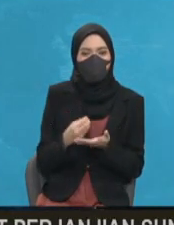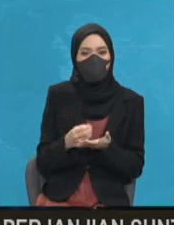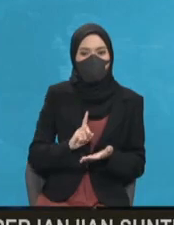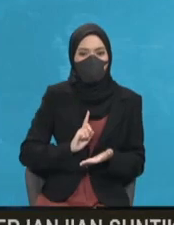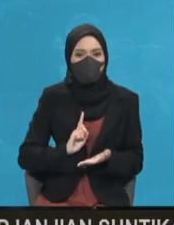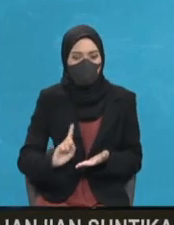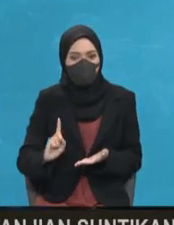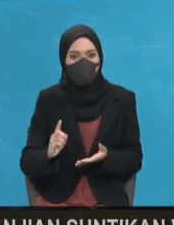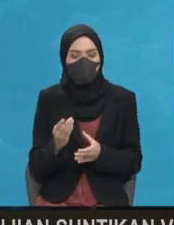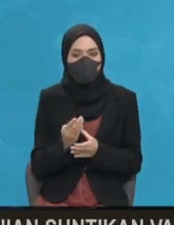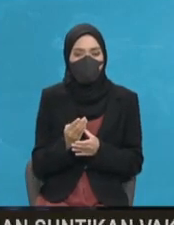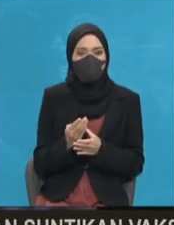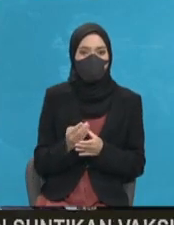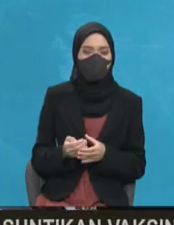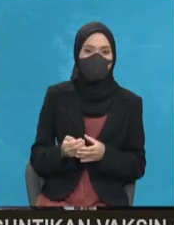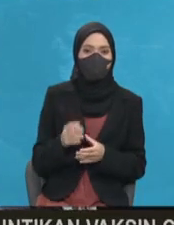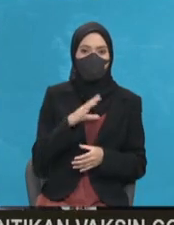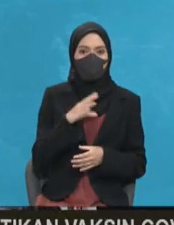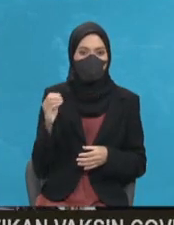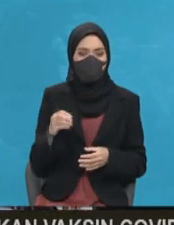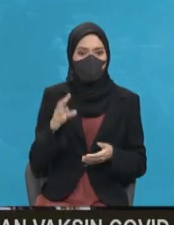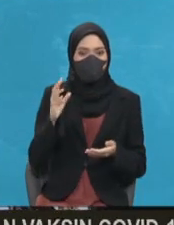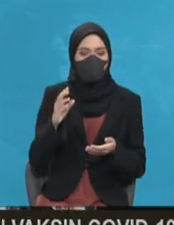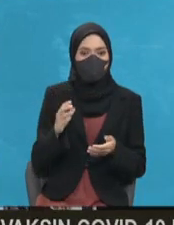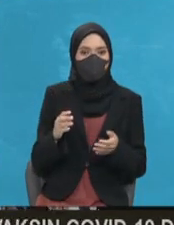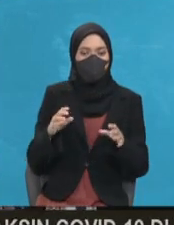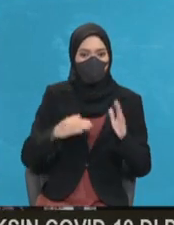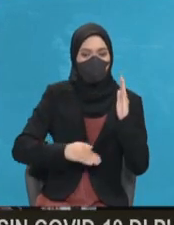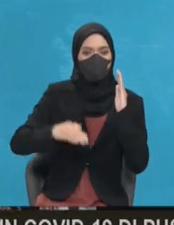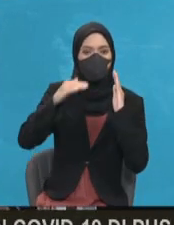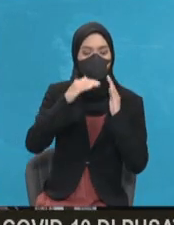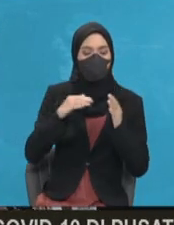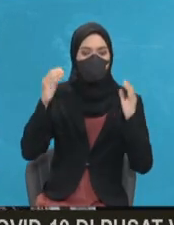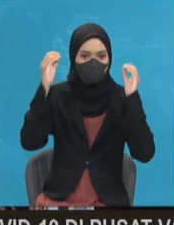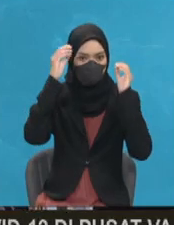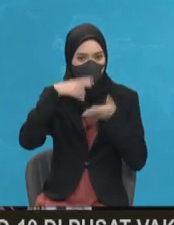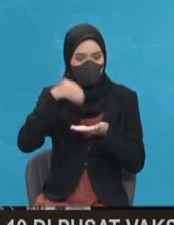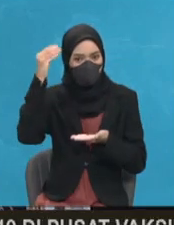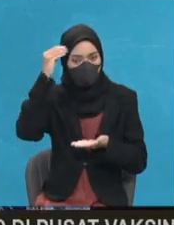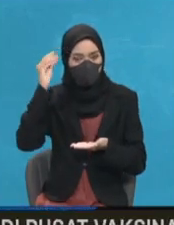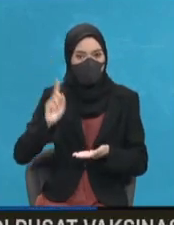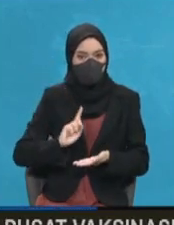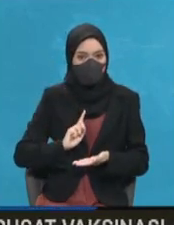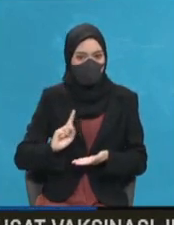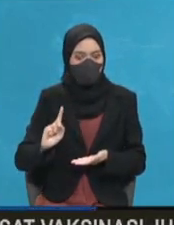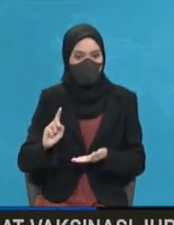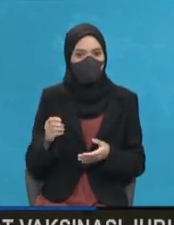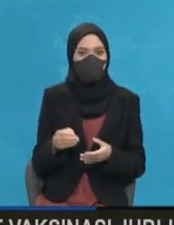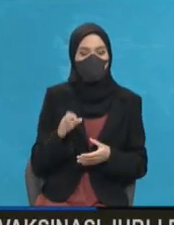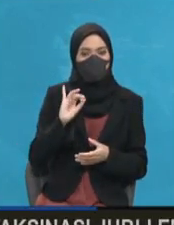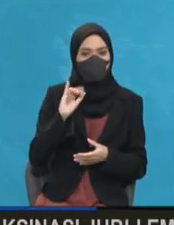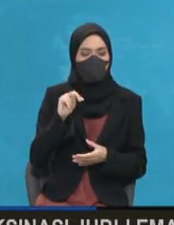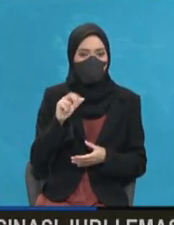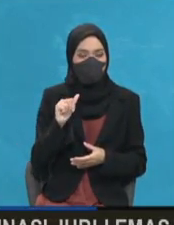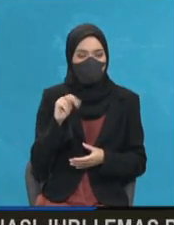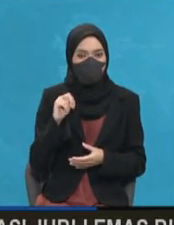mempromosikan kerjasama dalam bidang pendidikan dan latihan di bawah program sosial classification in Islamic Finance